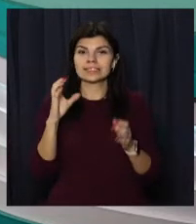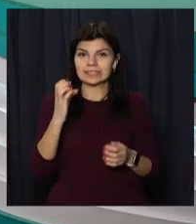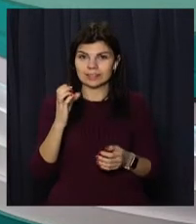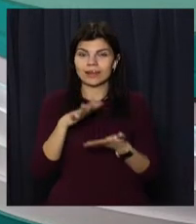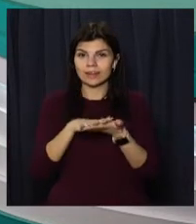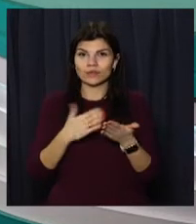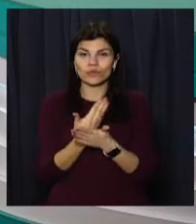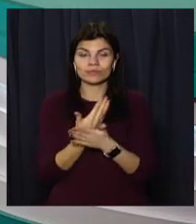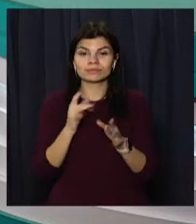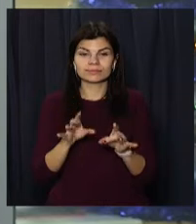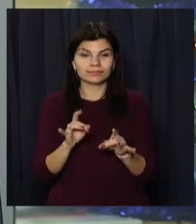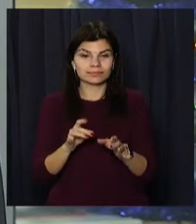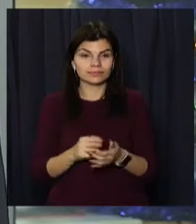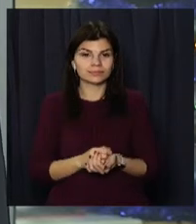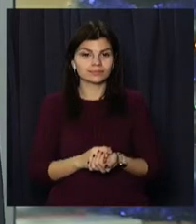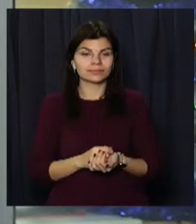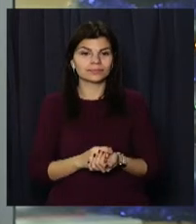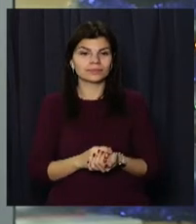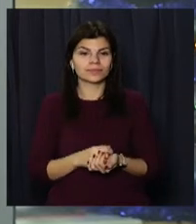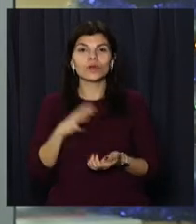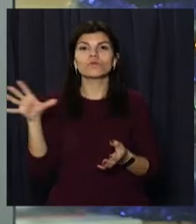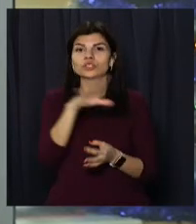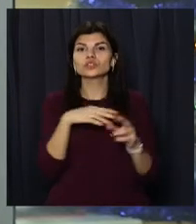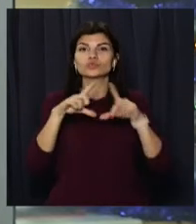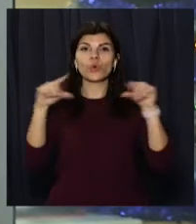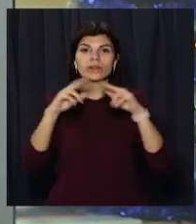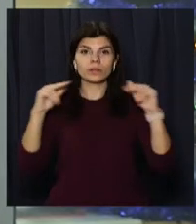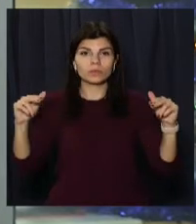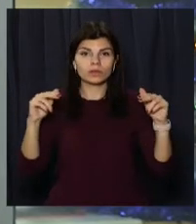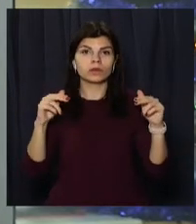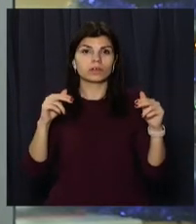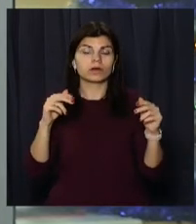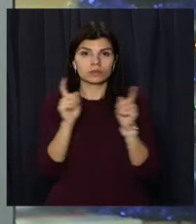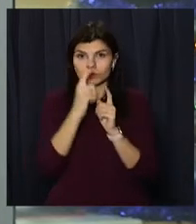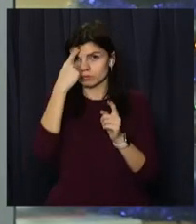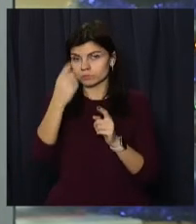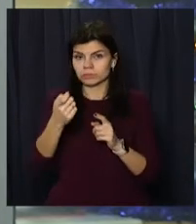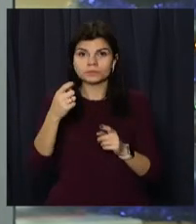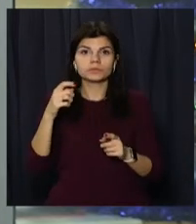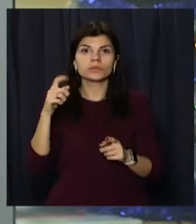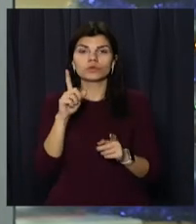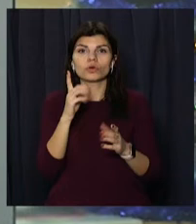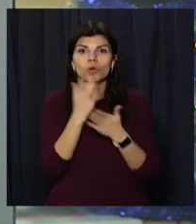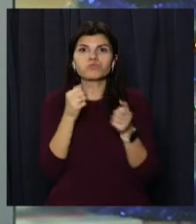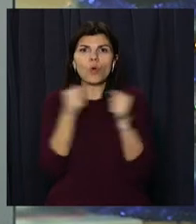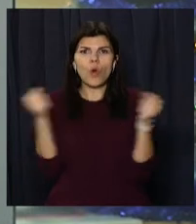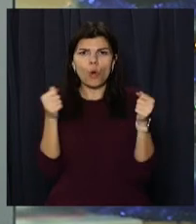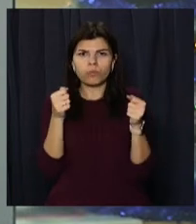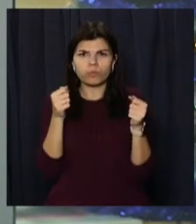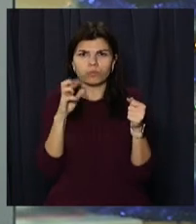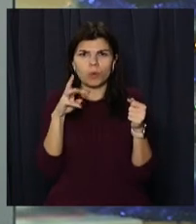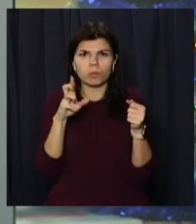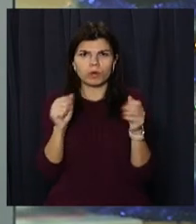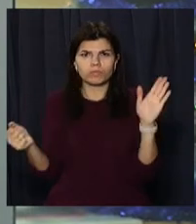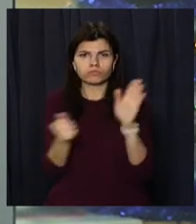середи – далі у випуску. Усі школи Дніпра заміновані. Таке повідомлення про наявність вибухівки одночасно в